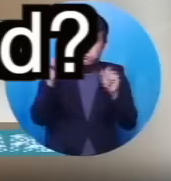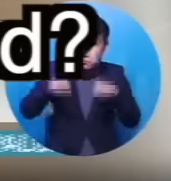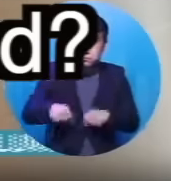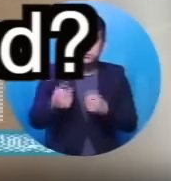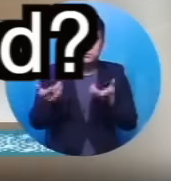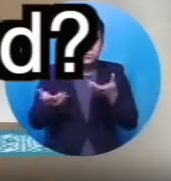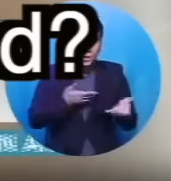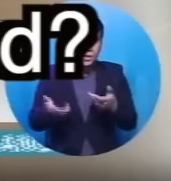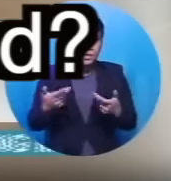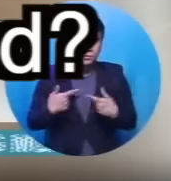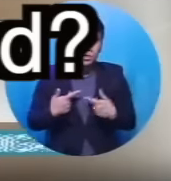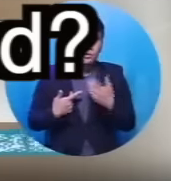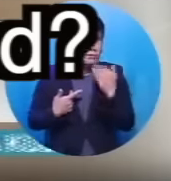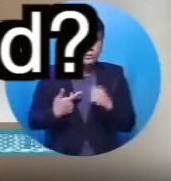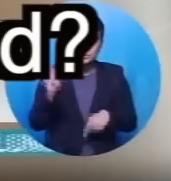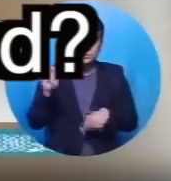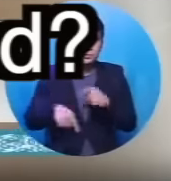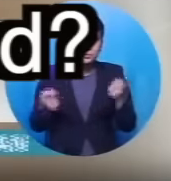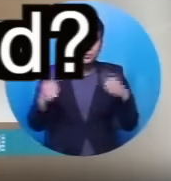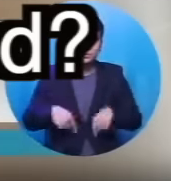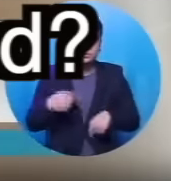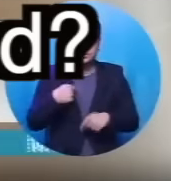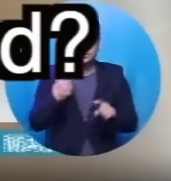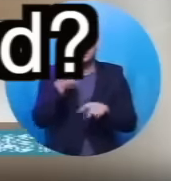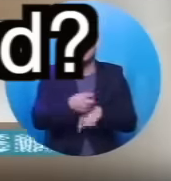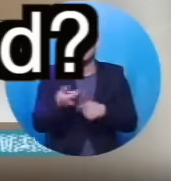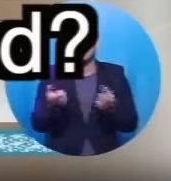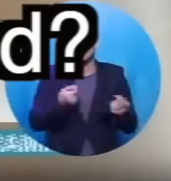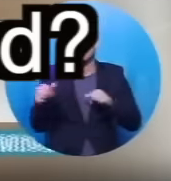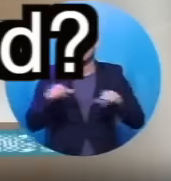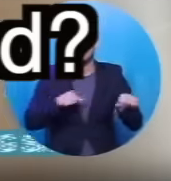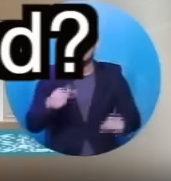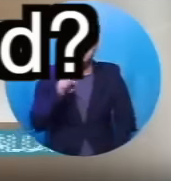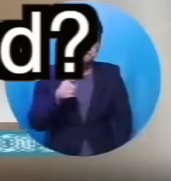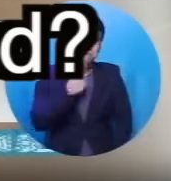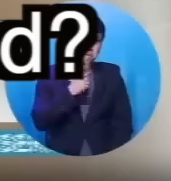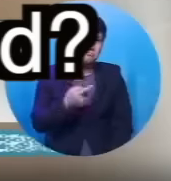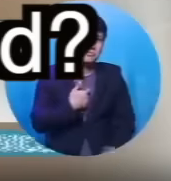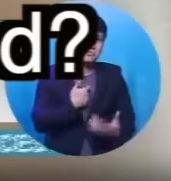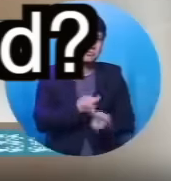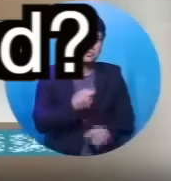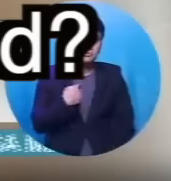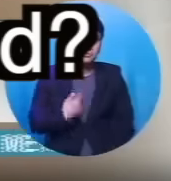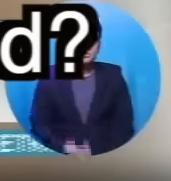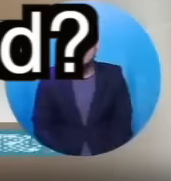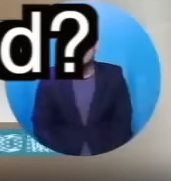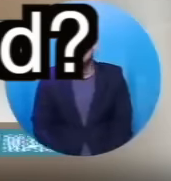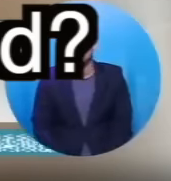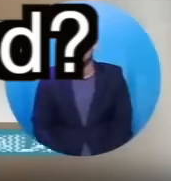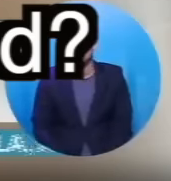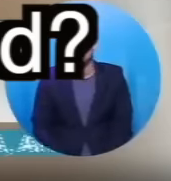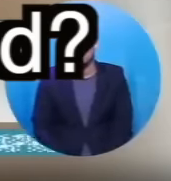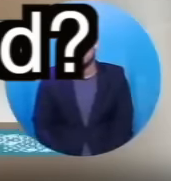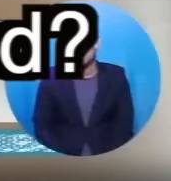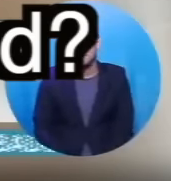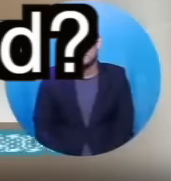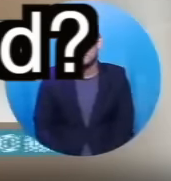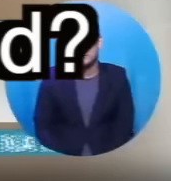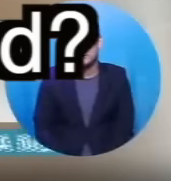kon na meron ka hindi ubra kapag kam pumasok saena trust me okay sir hell